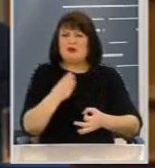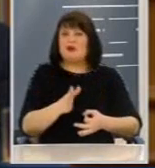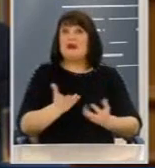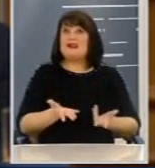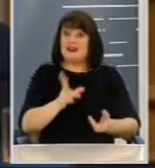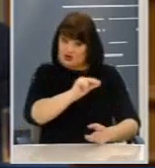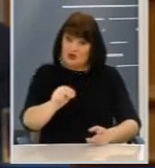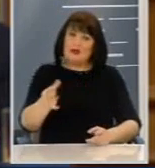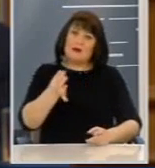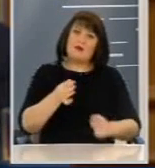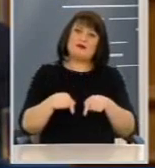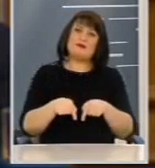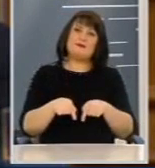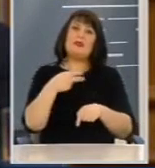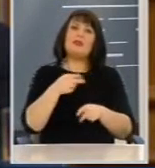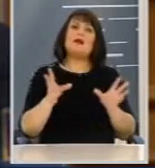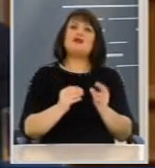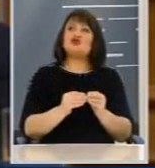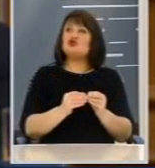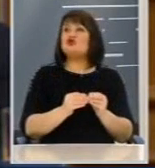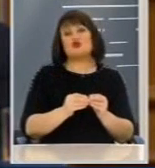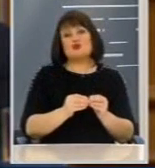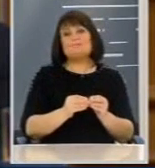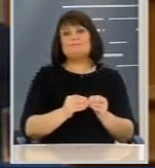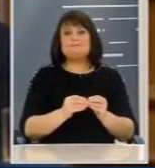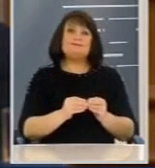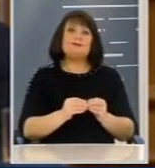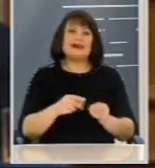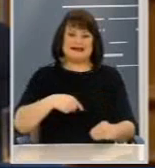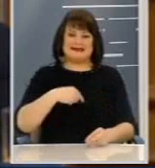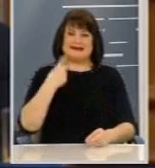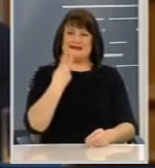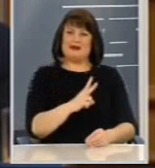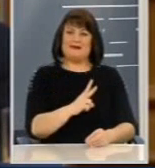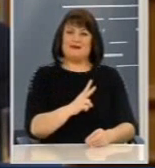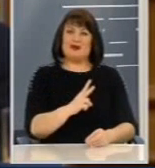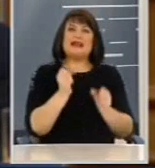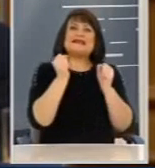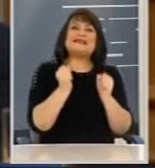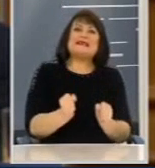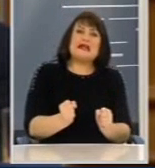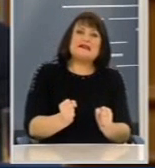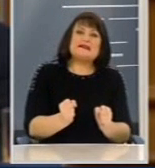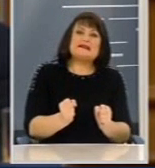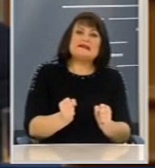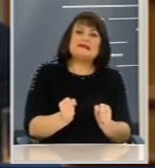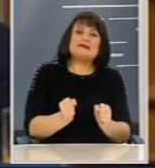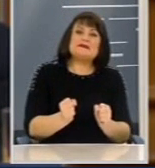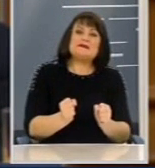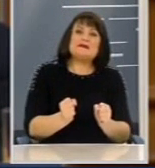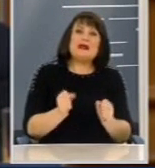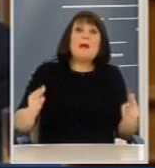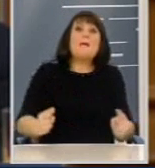σε σχέση με ένα stopover, δηλαδή μια στάση που έκανα γυρνώντας από τη Λισαβόνα προς την Αθήνα στο